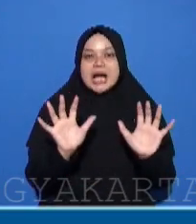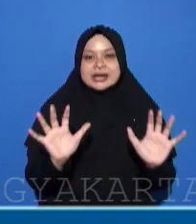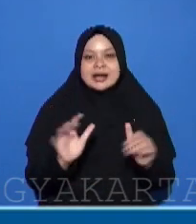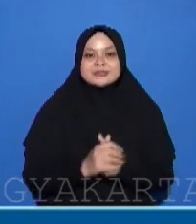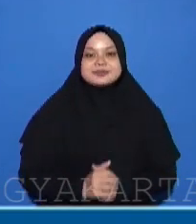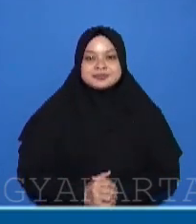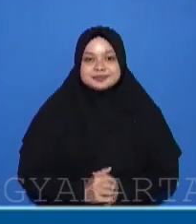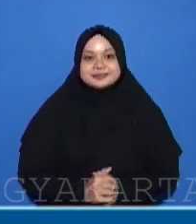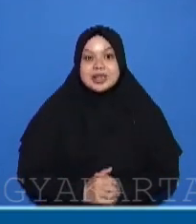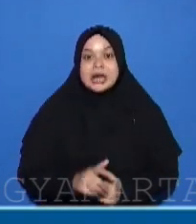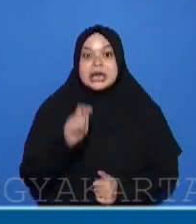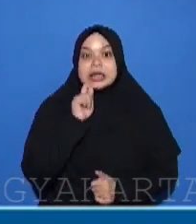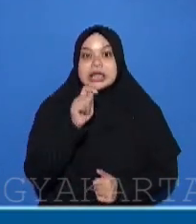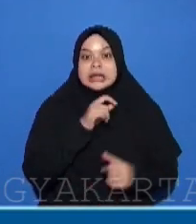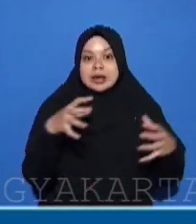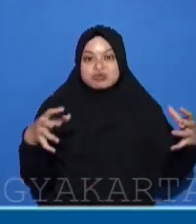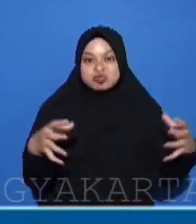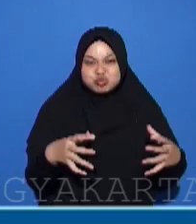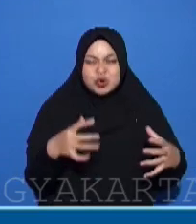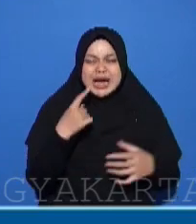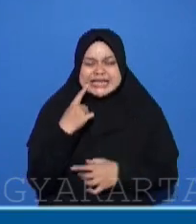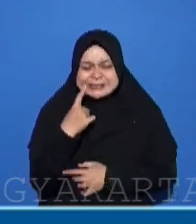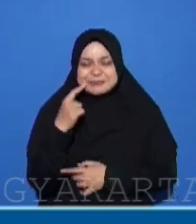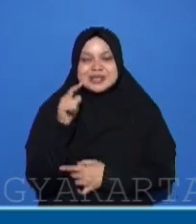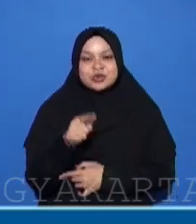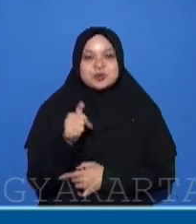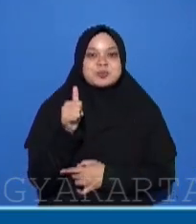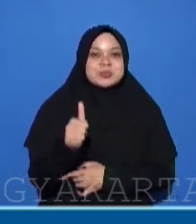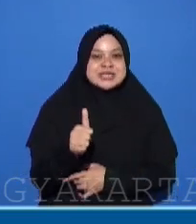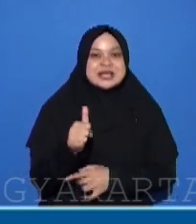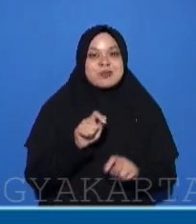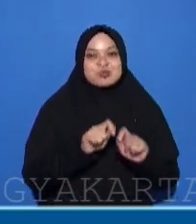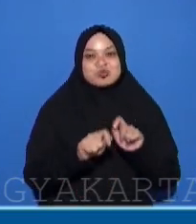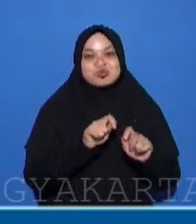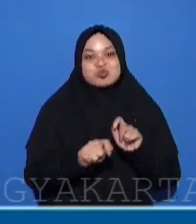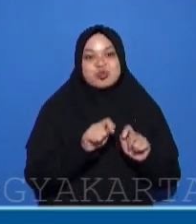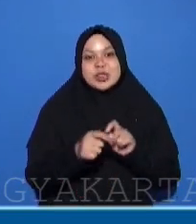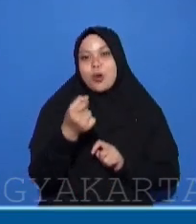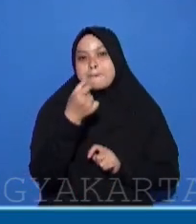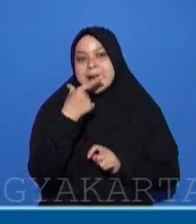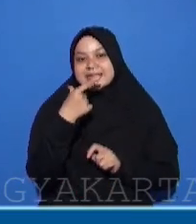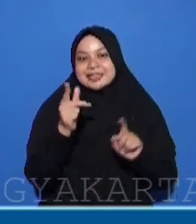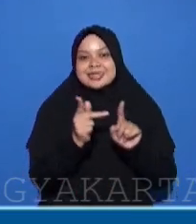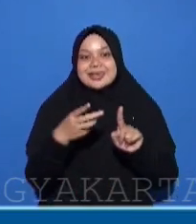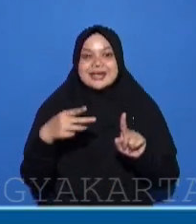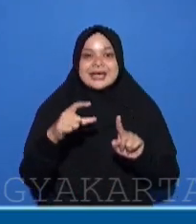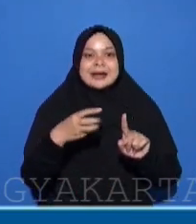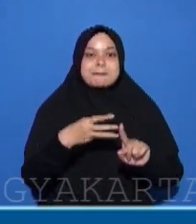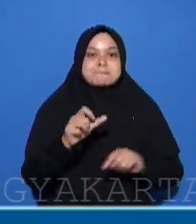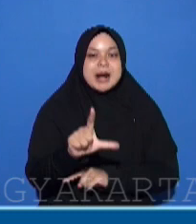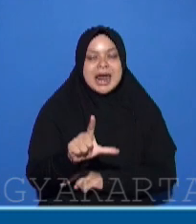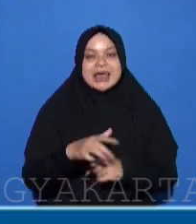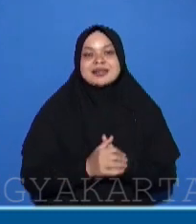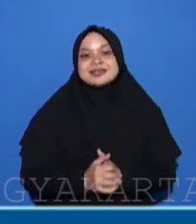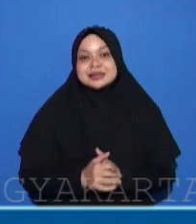Nyi Kani inkang kecut men kanyugi S dipunadosaken pangus herbal in negari asalipun Wi